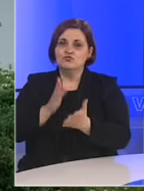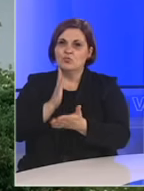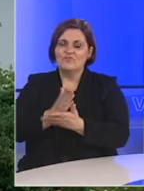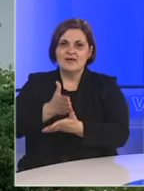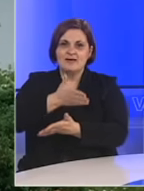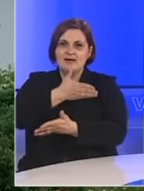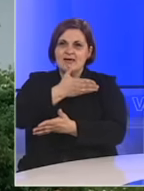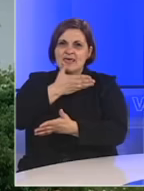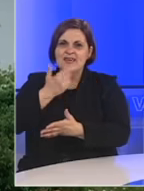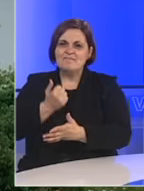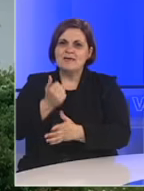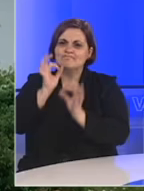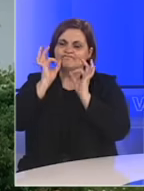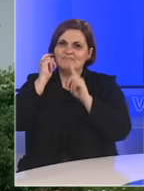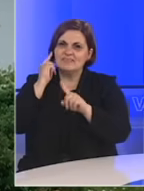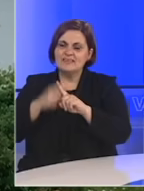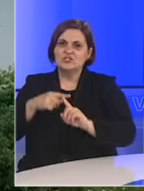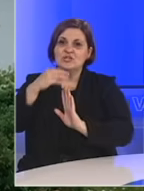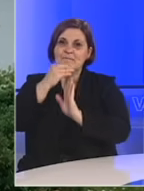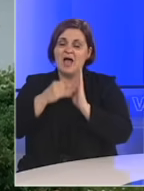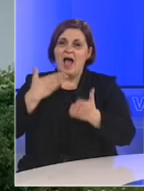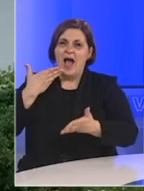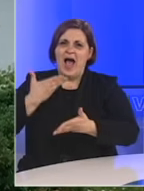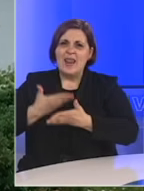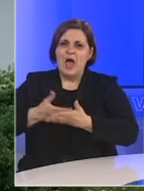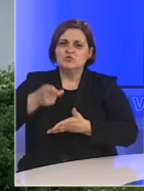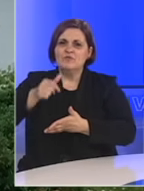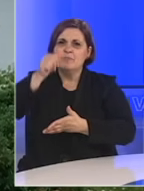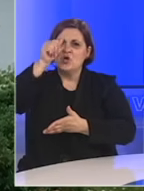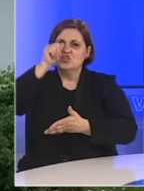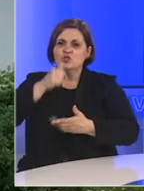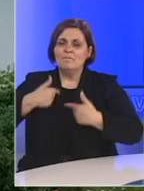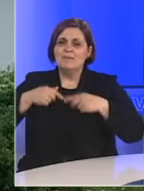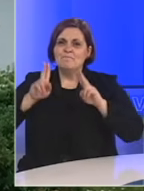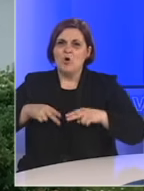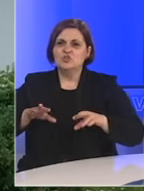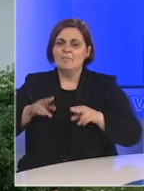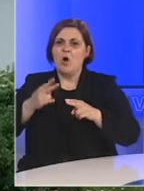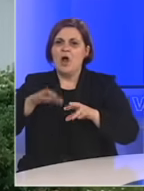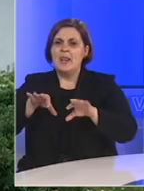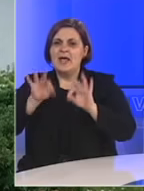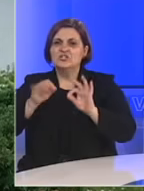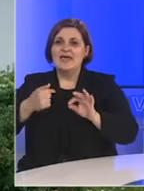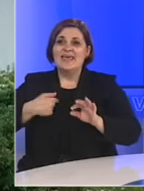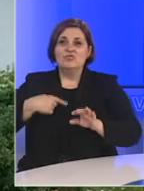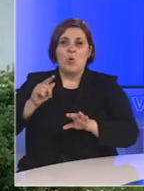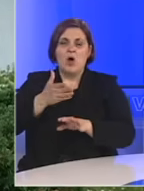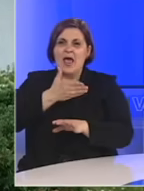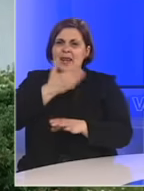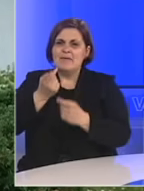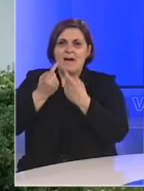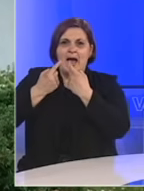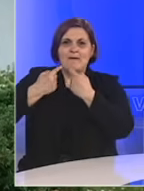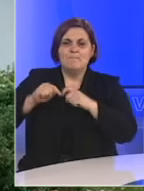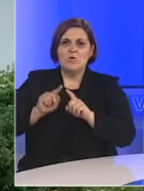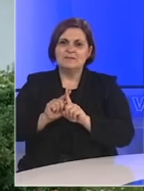pravovaljanih podataka, ali na osnovu onog što je nama dostupno, Može se reći da tu nema baš neke